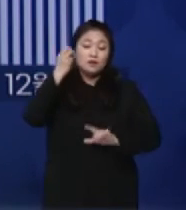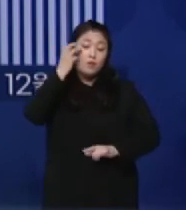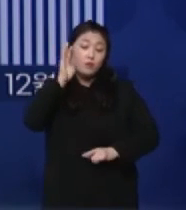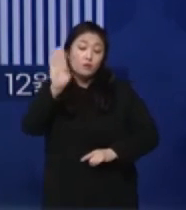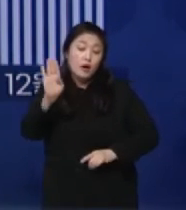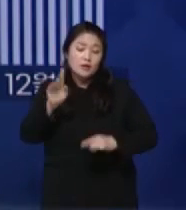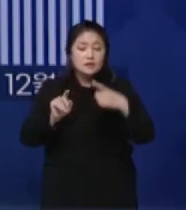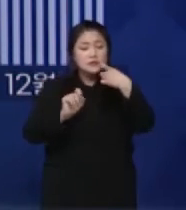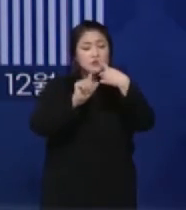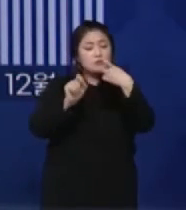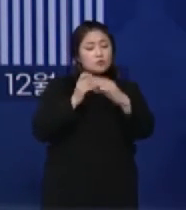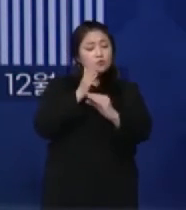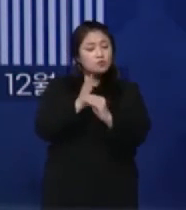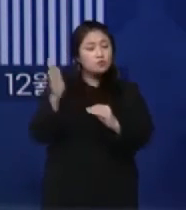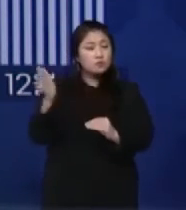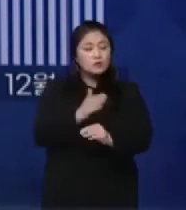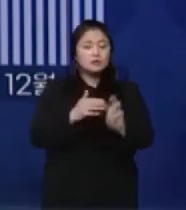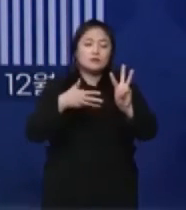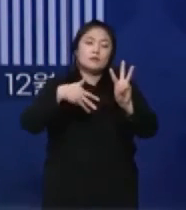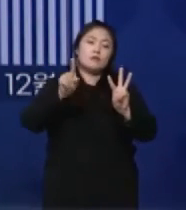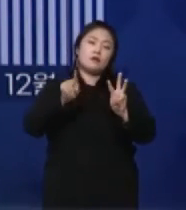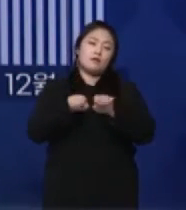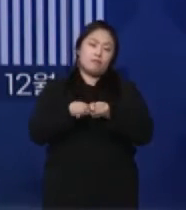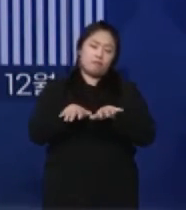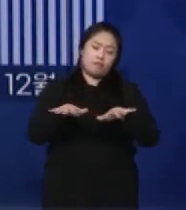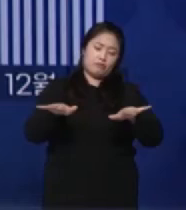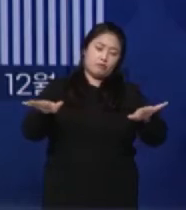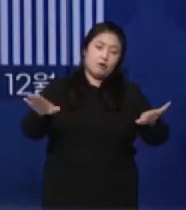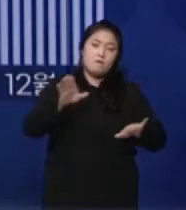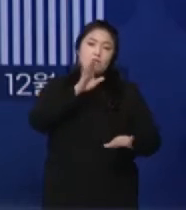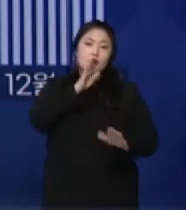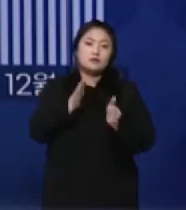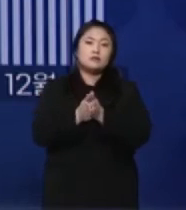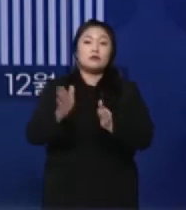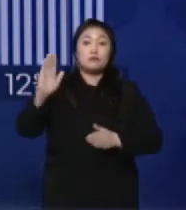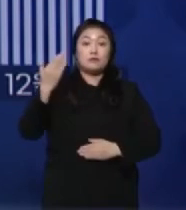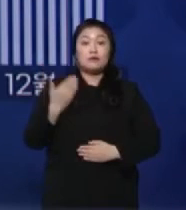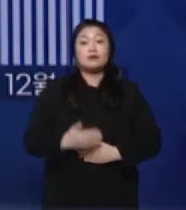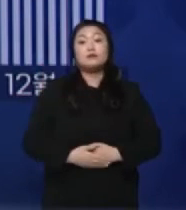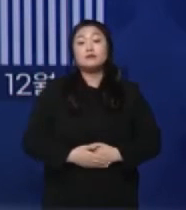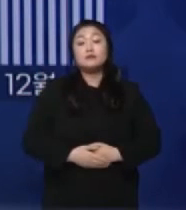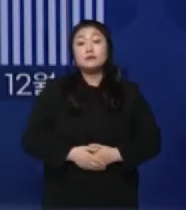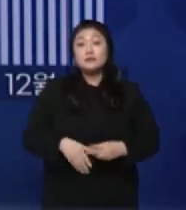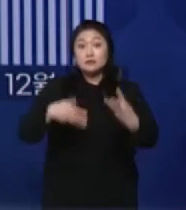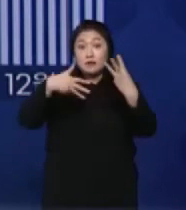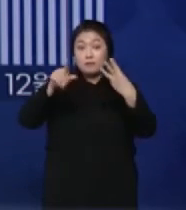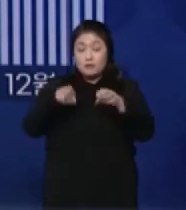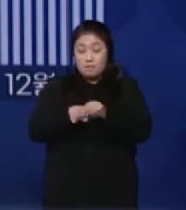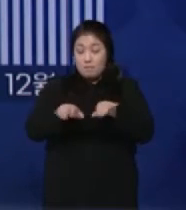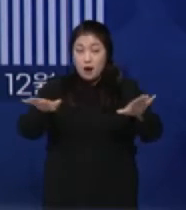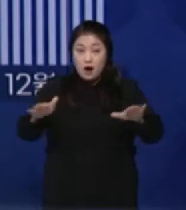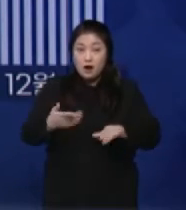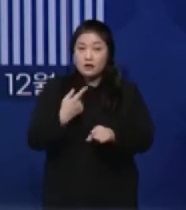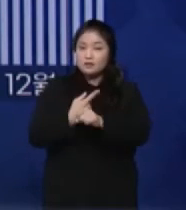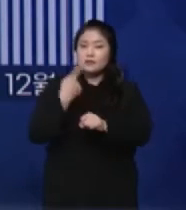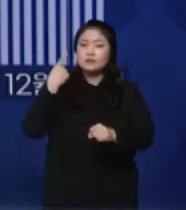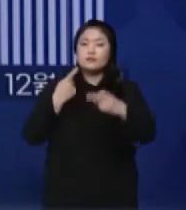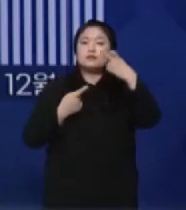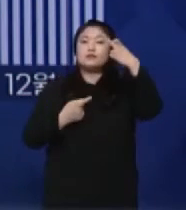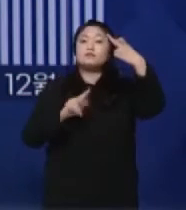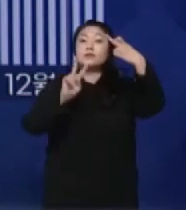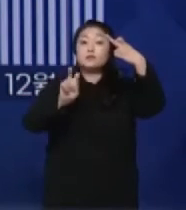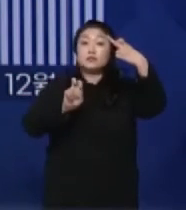뒤인 11월 중순부터 3차 베이 위 행이 본격화 됐습니다 3차 대회 여행은 지난해 12월